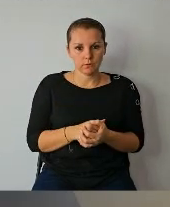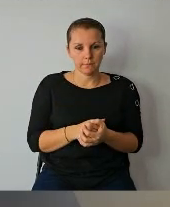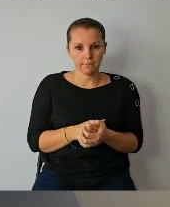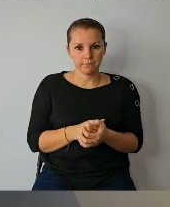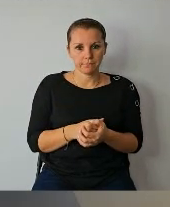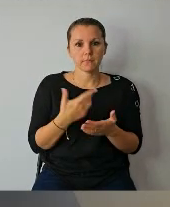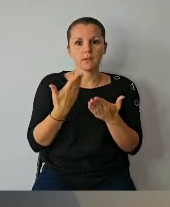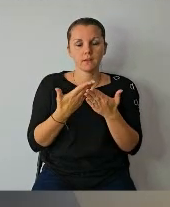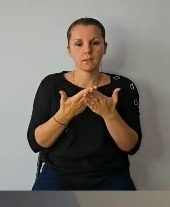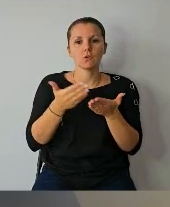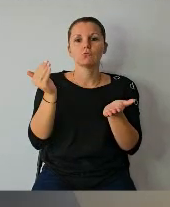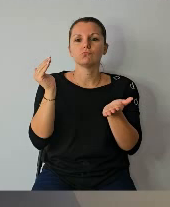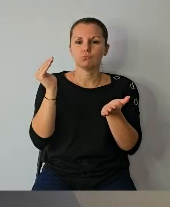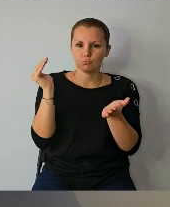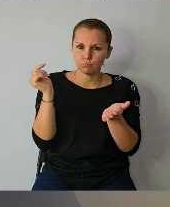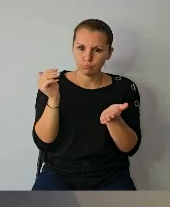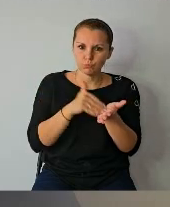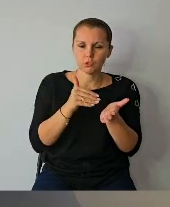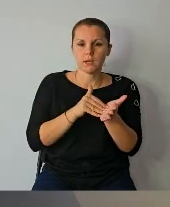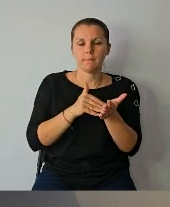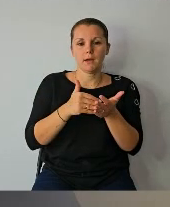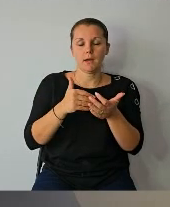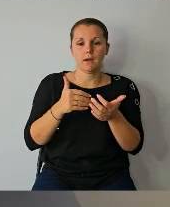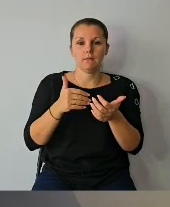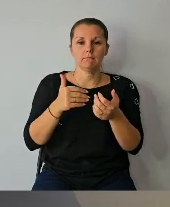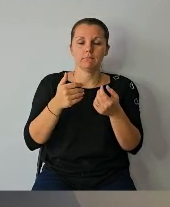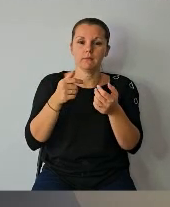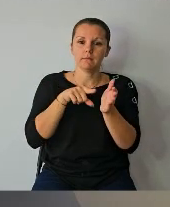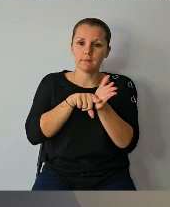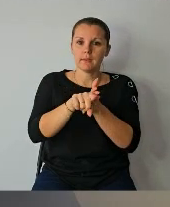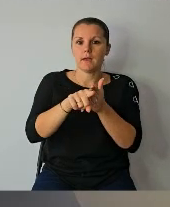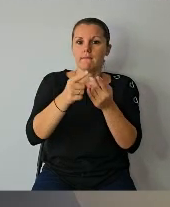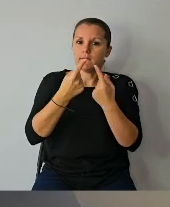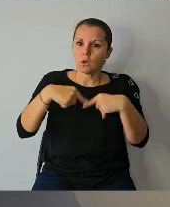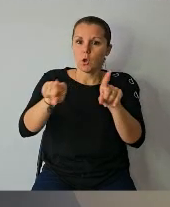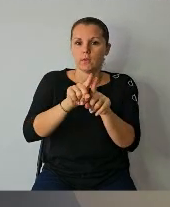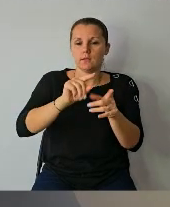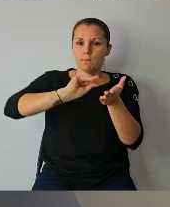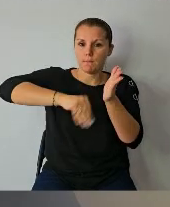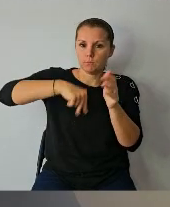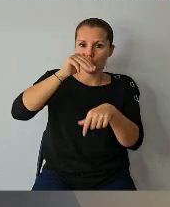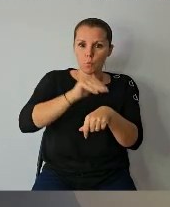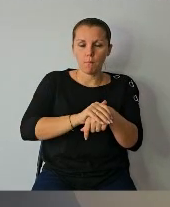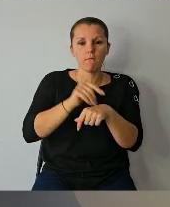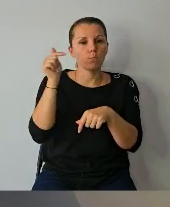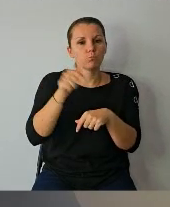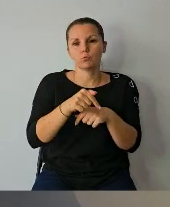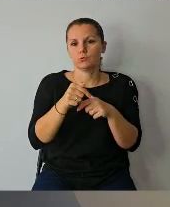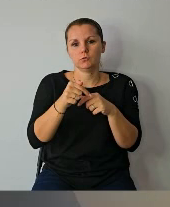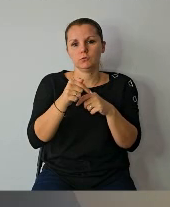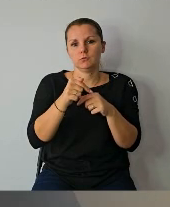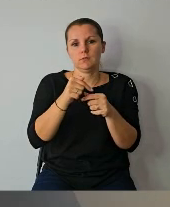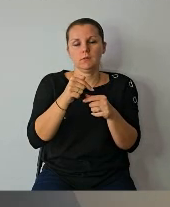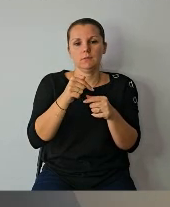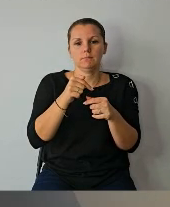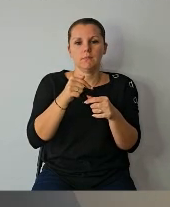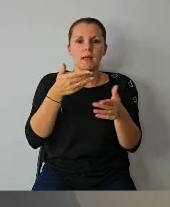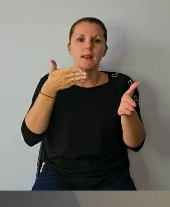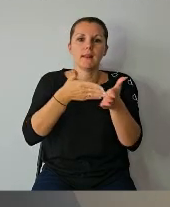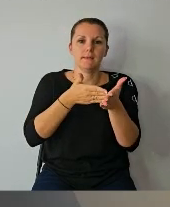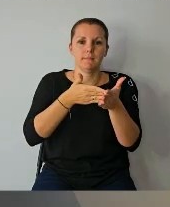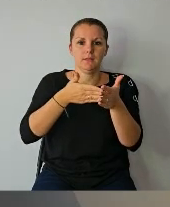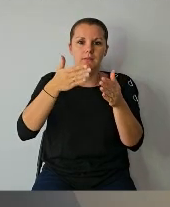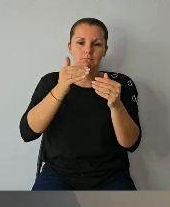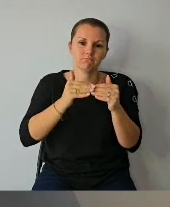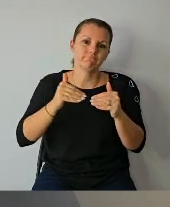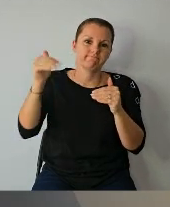trzeba, żeby podpisać umowę na wykonanie, trzeba po prostu podwyższyć limit tego zobowiązania ponad